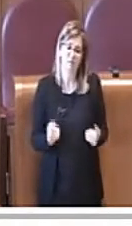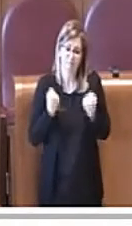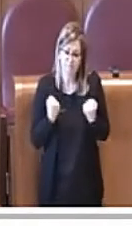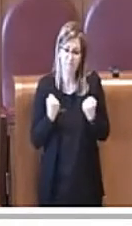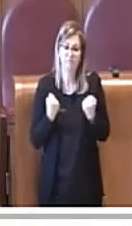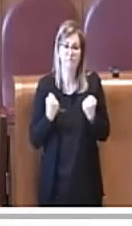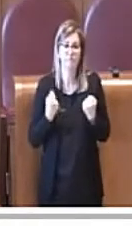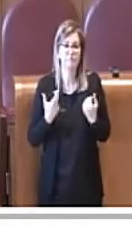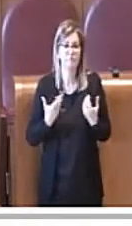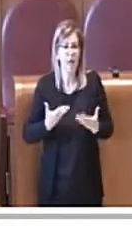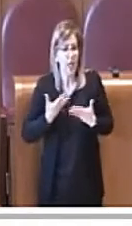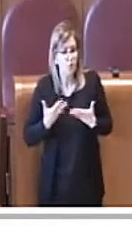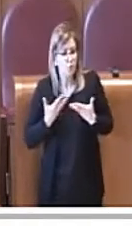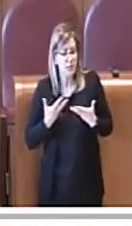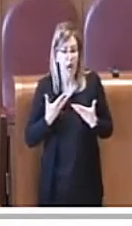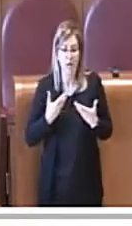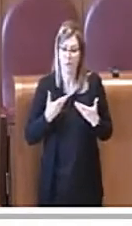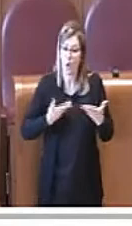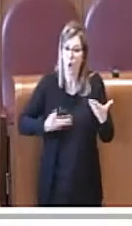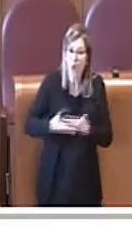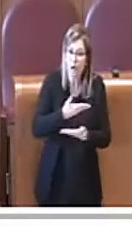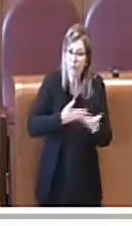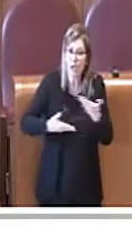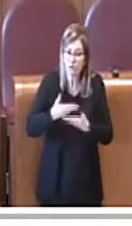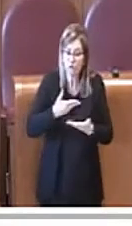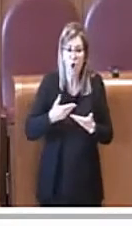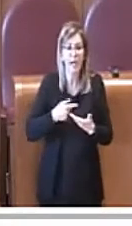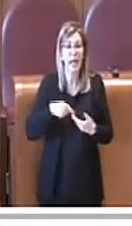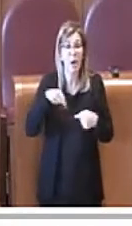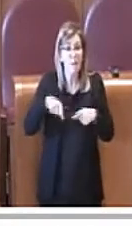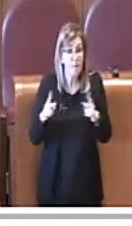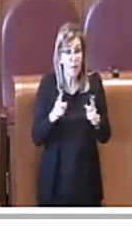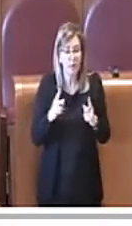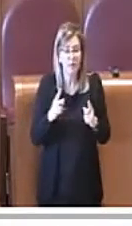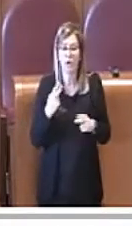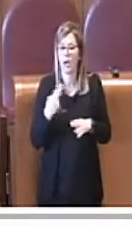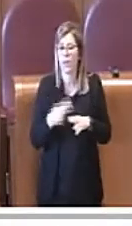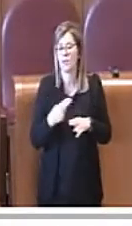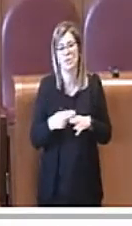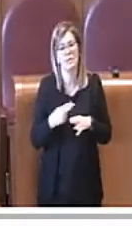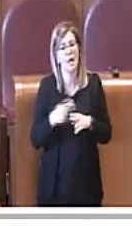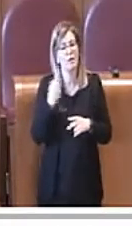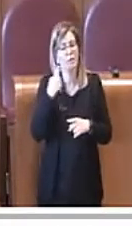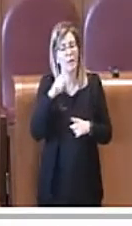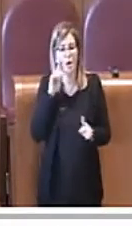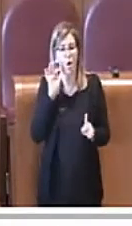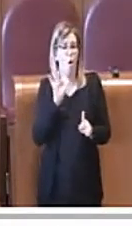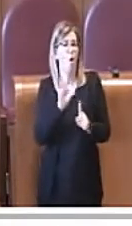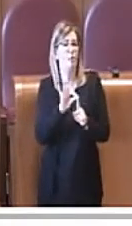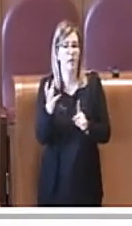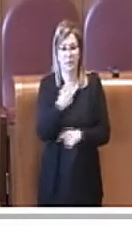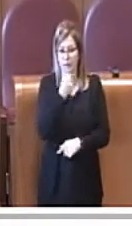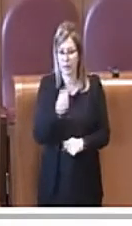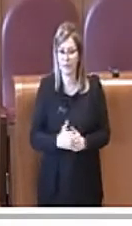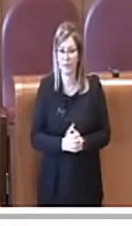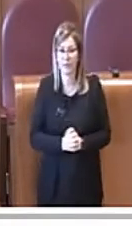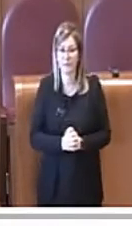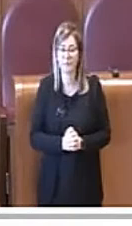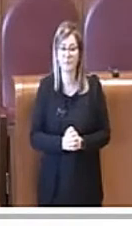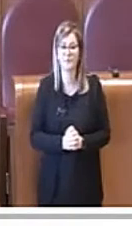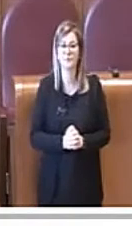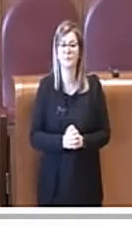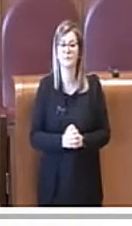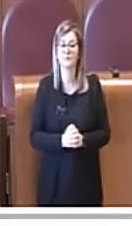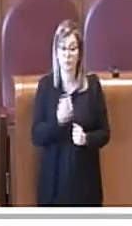l'entusiasmo e la collaborazione che in un momento come questo sono necessari per raggiungere comunque gli obiettivi. Abbiamo in